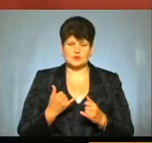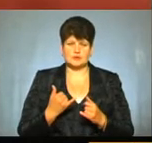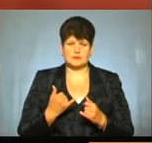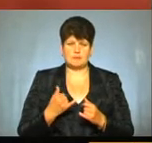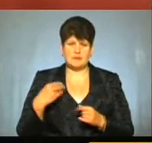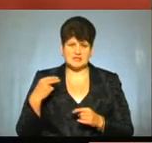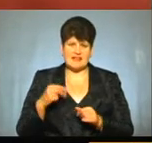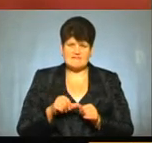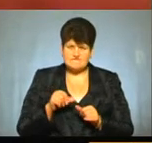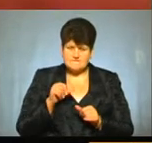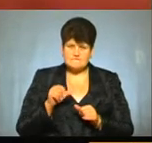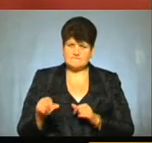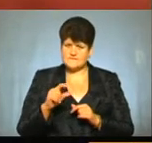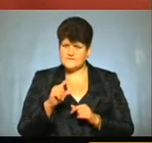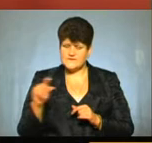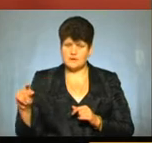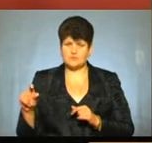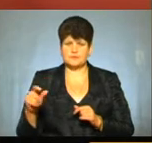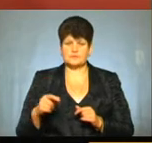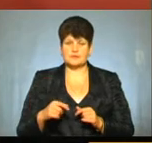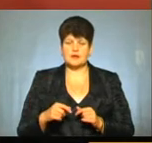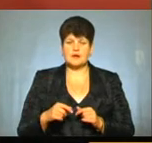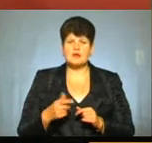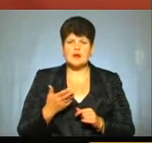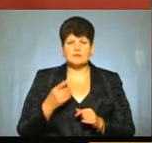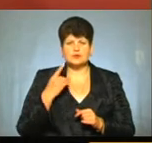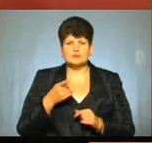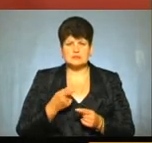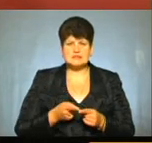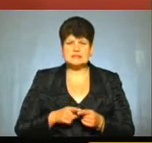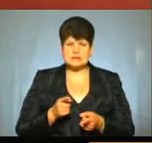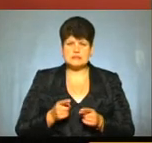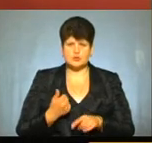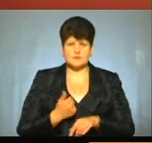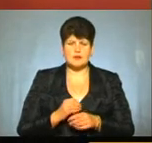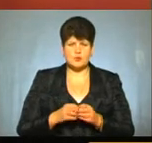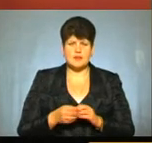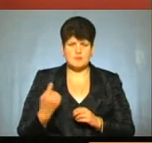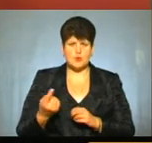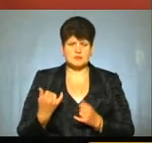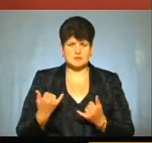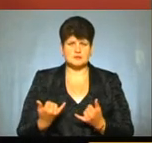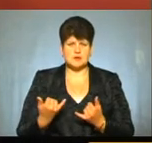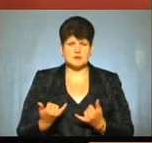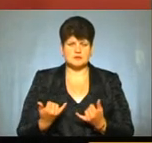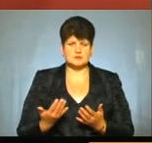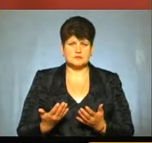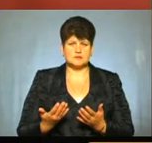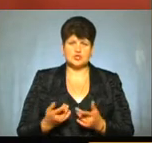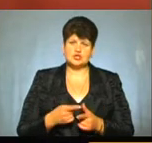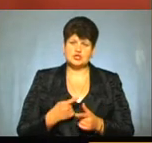так виокремив, я б сказала, на тлі інших проблем. На вашу думку, чи це дійсно основна проблема області зараз?